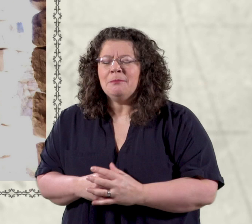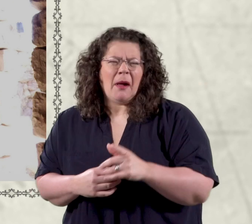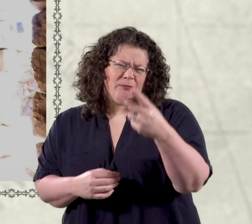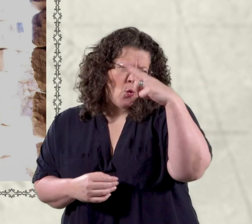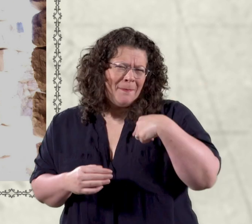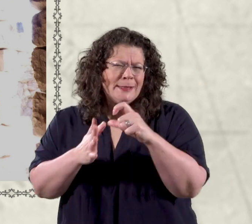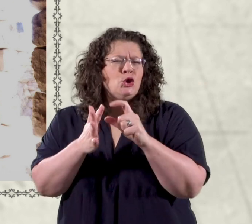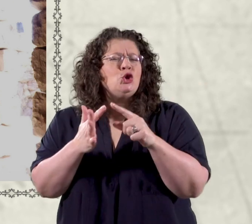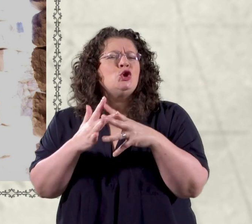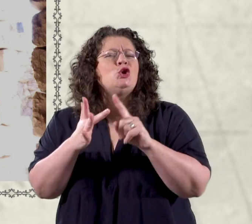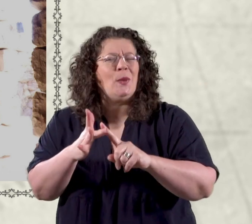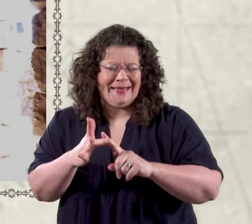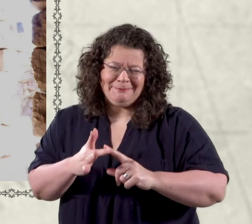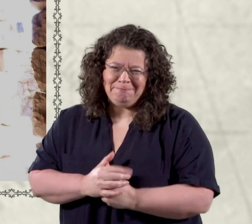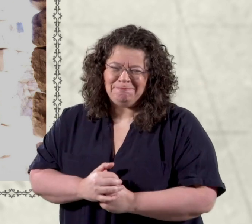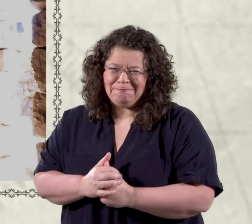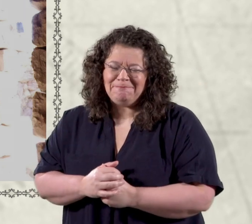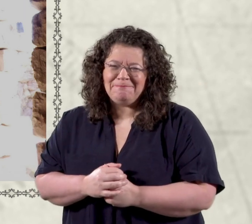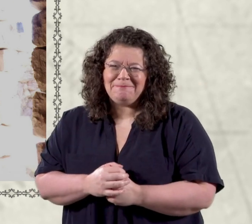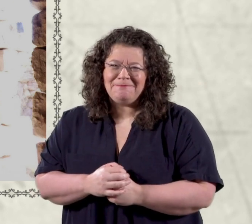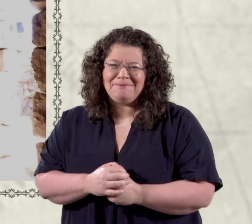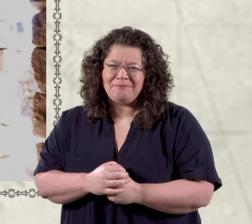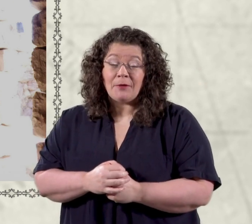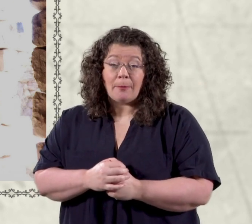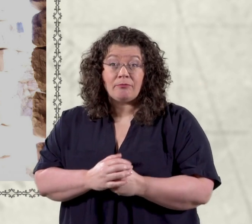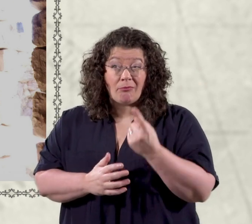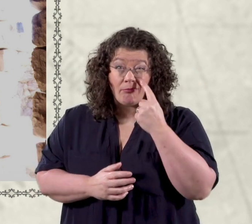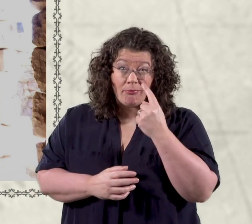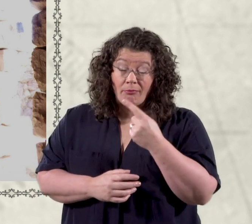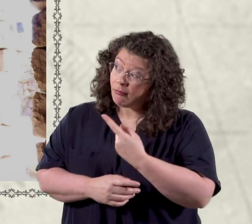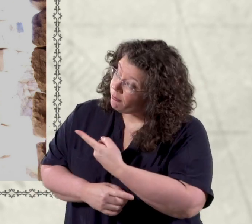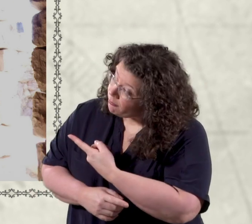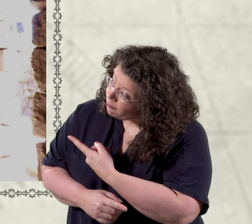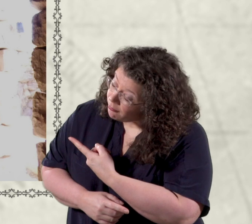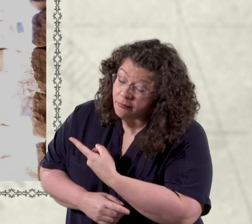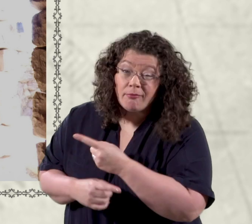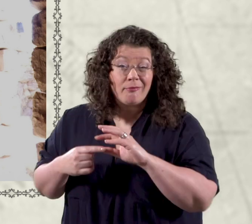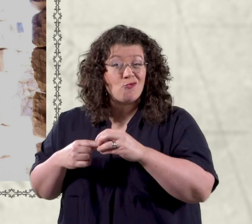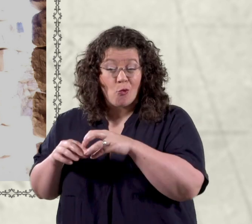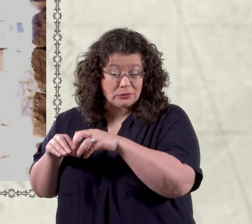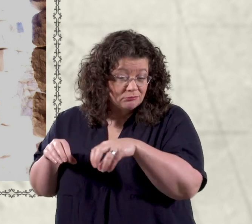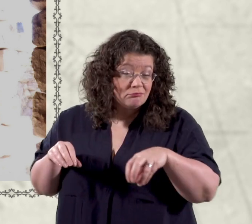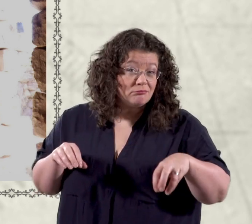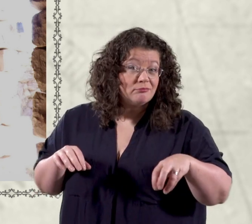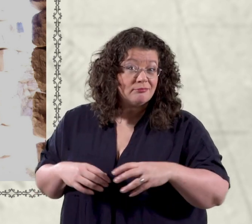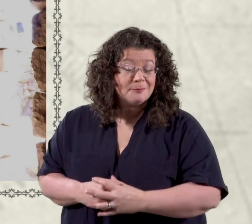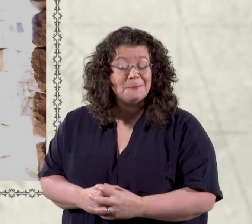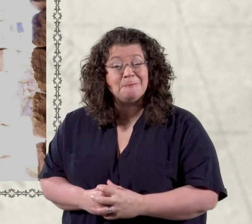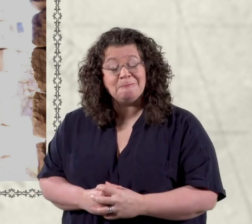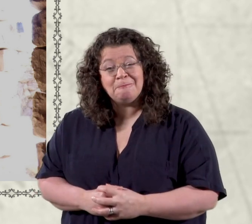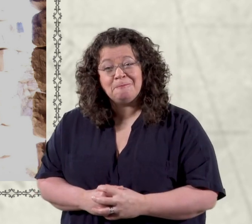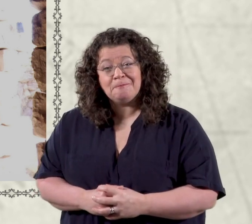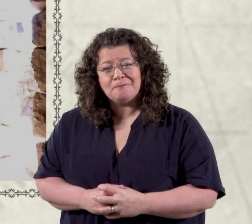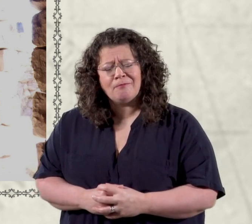dog of saints. Ond dyna fo, Dewi fydda i chi. Nawr te,